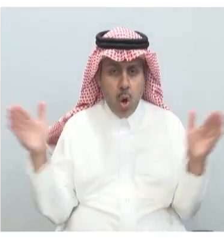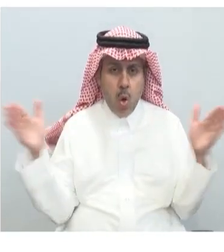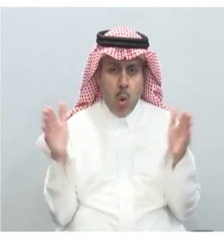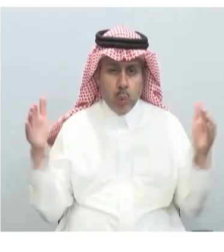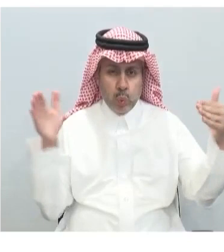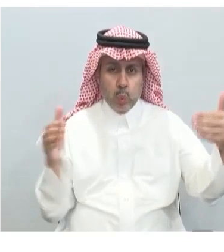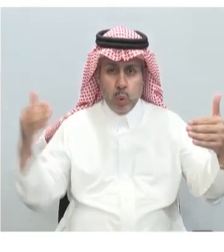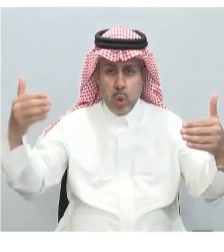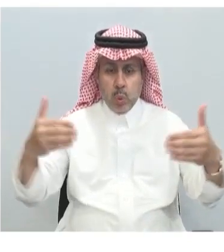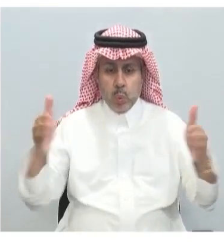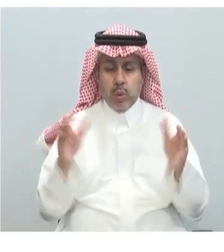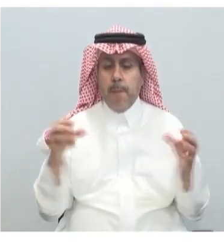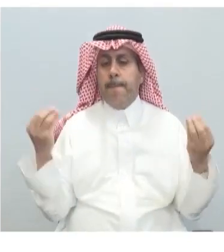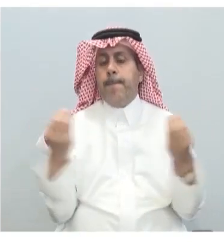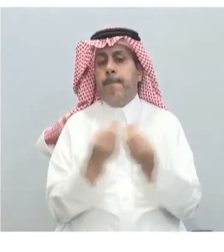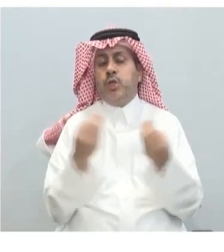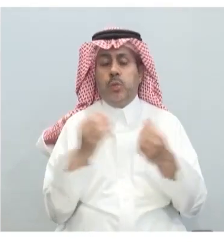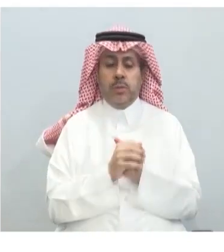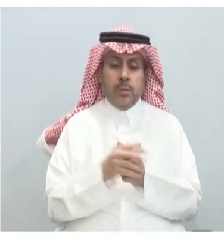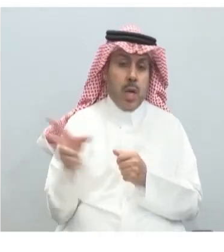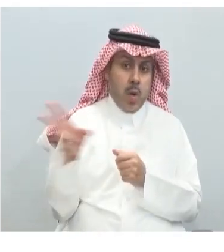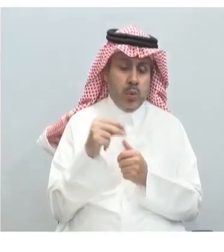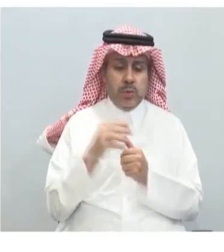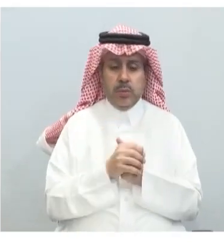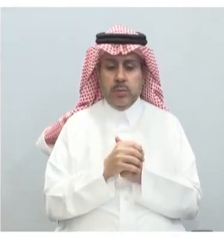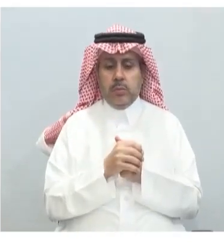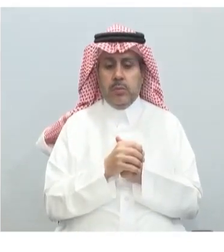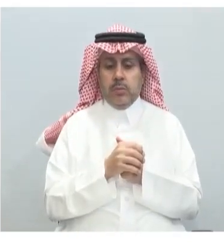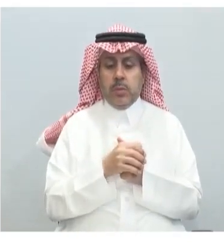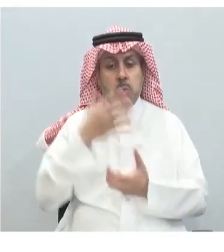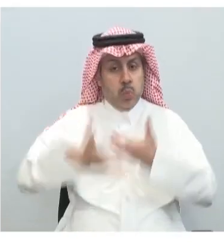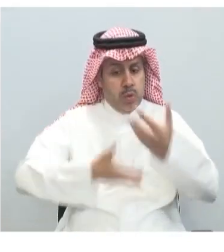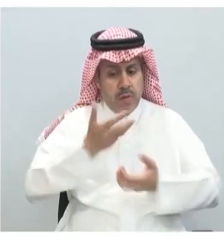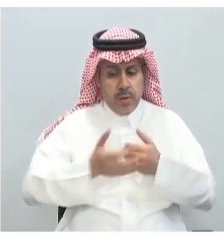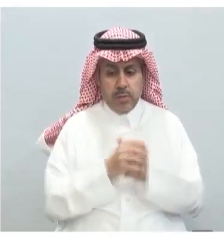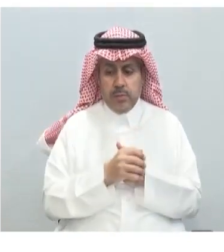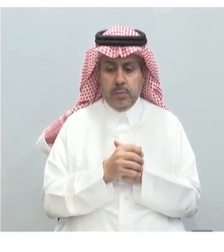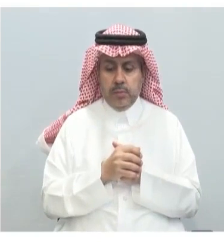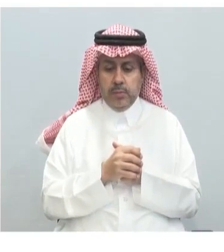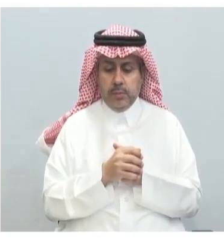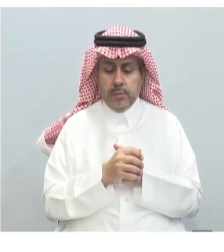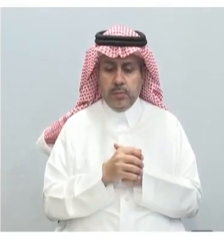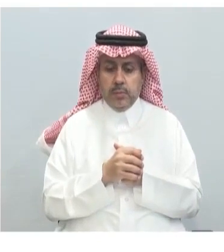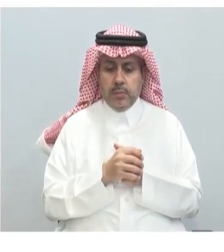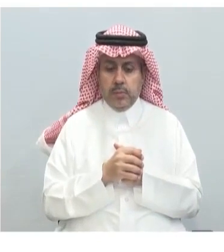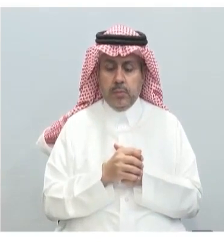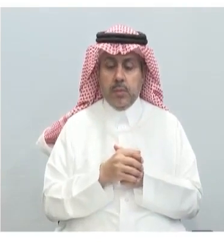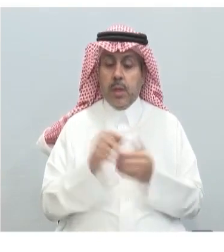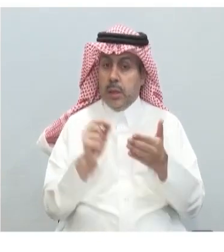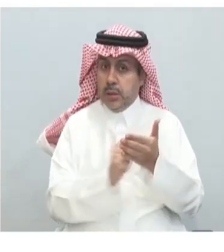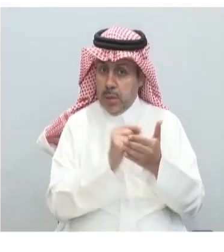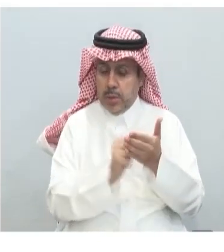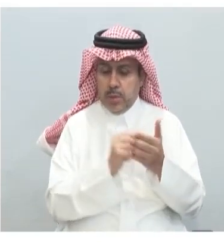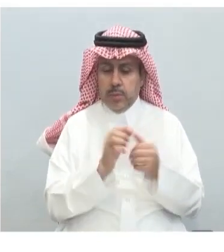مجموع الحدود اذا هنا ستكون للنواتج هنا ستكون للمتفاعلات اذا نستطيع